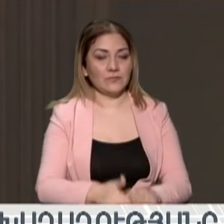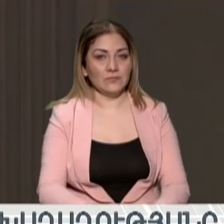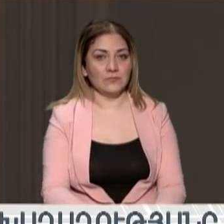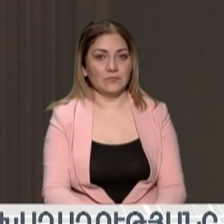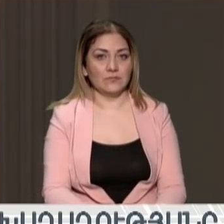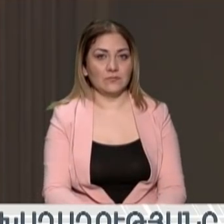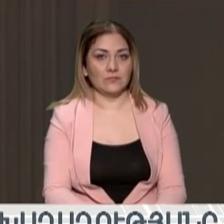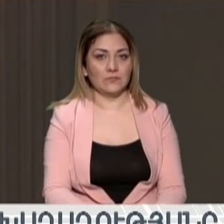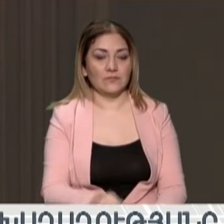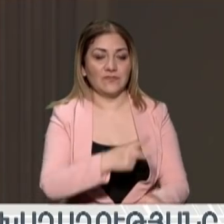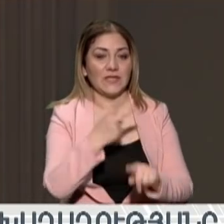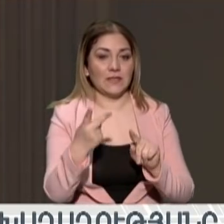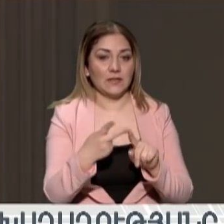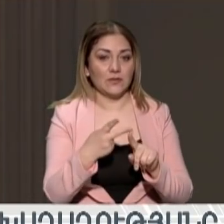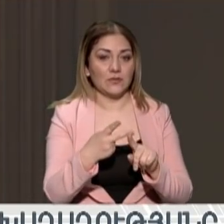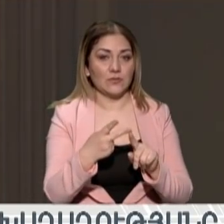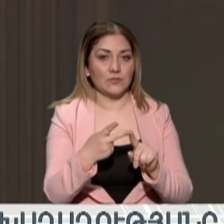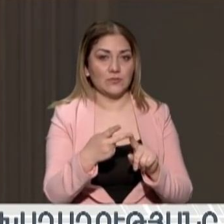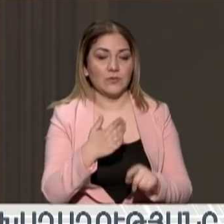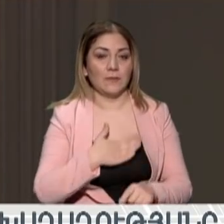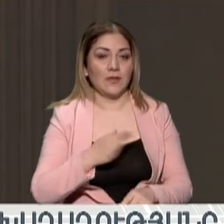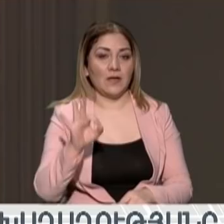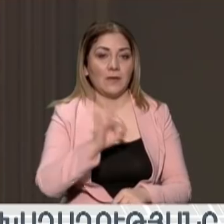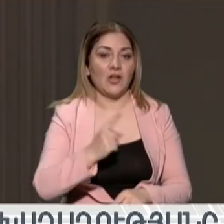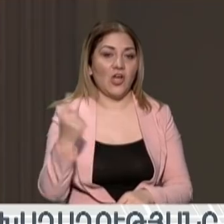պայմանավորվածություն։ Երկրորդը, մենք